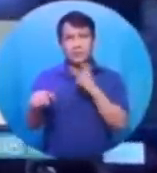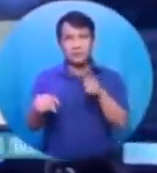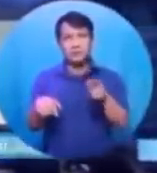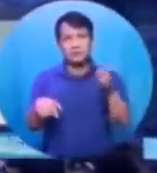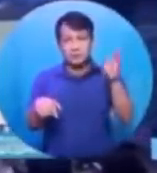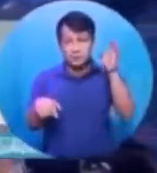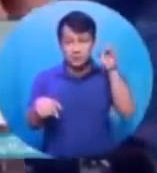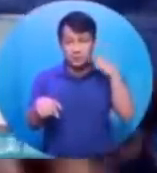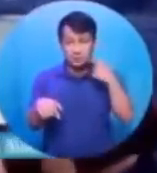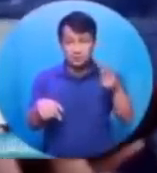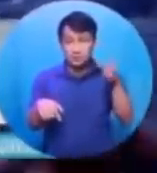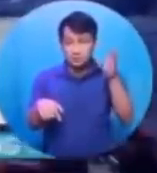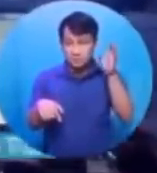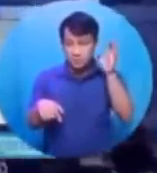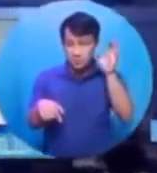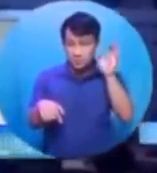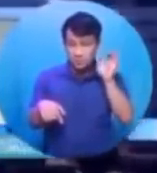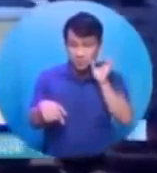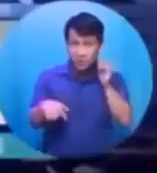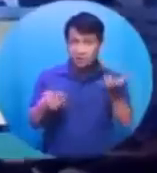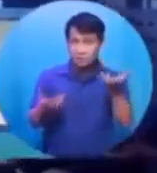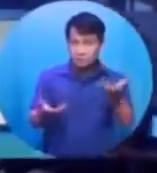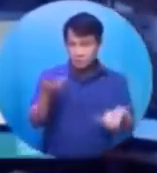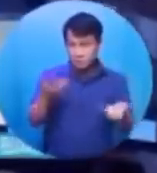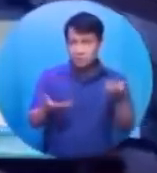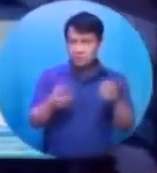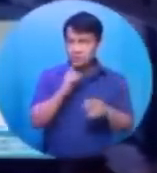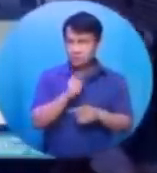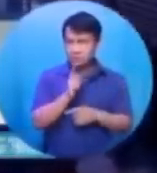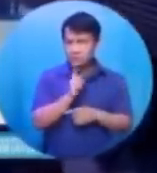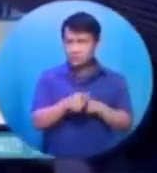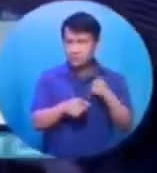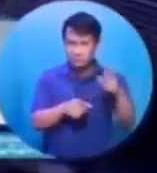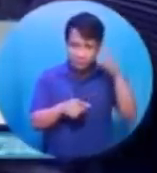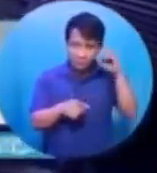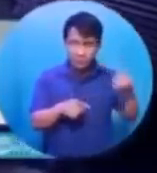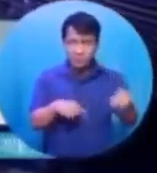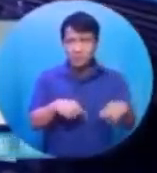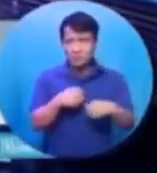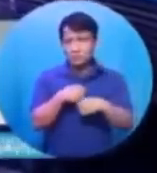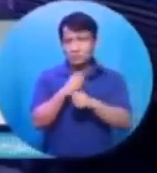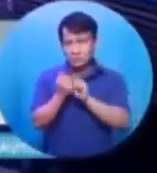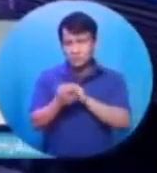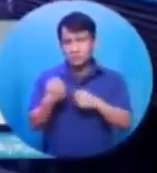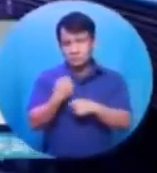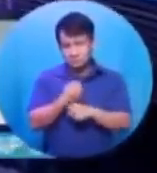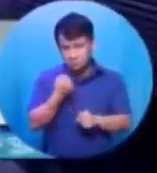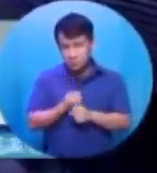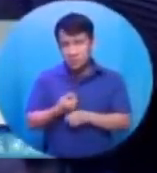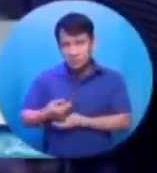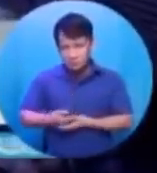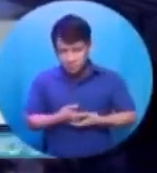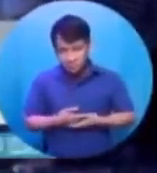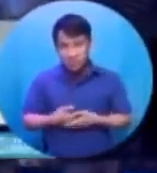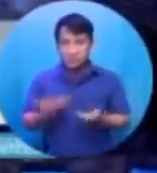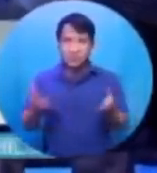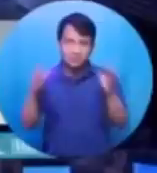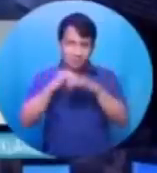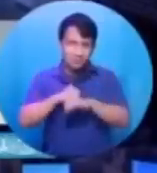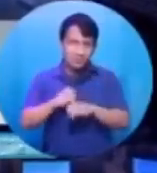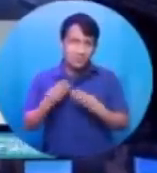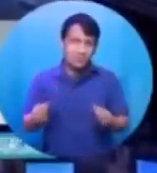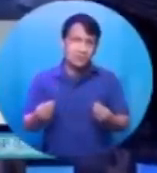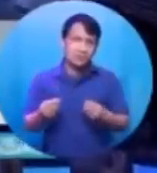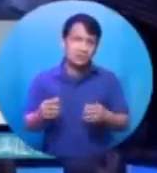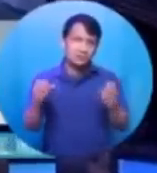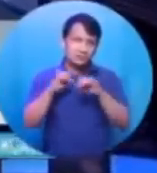Ate Blondie, no? Na sana raw, eh yun nga, maghanap siya ng tunay na lalaki at siya na ay gumawa ng sarili niyang anak para matapos na rin po yung gulo na ito. Yan